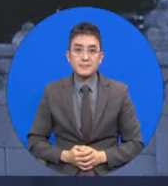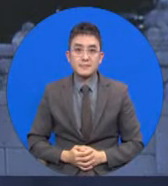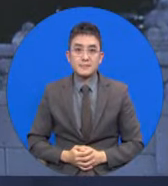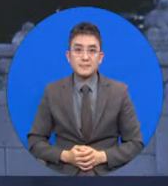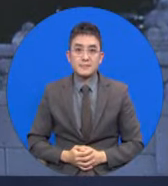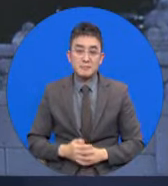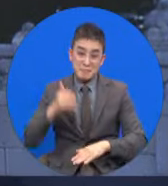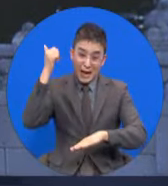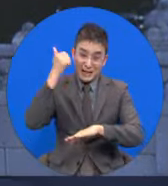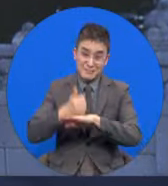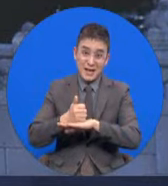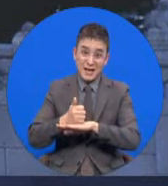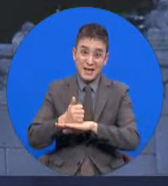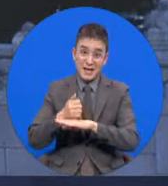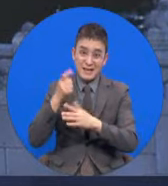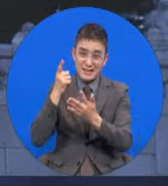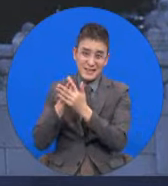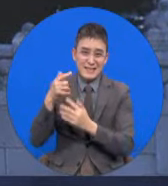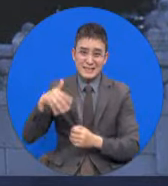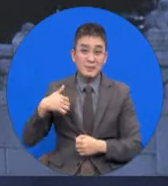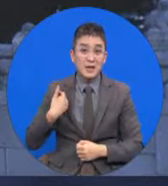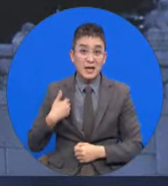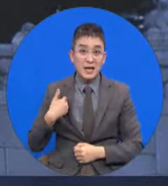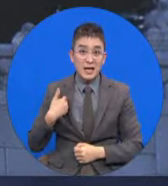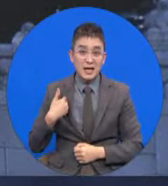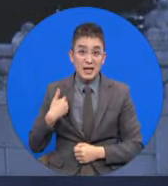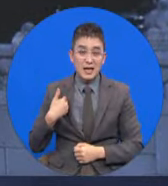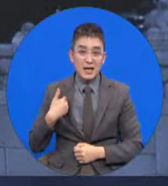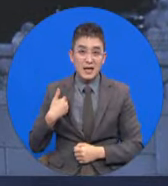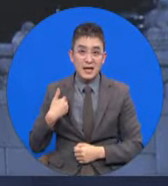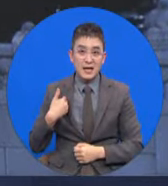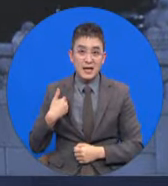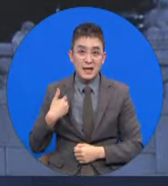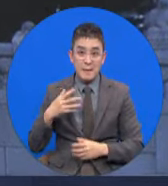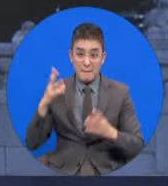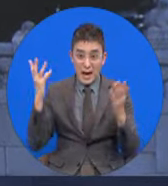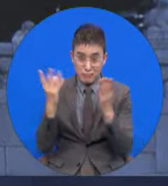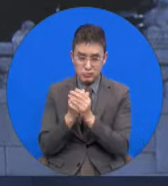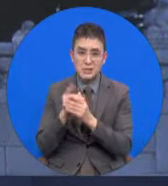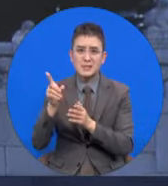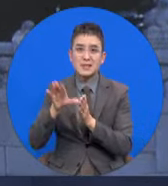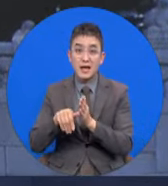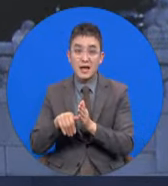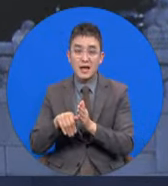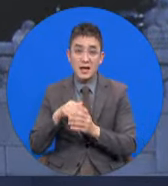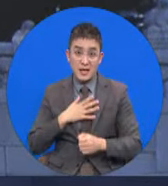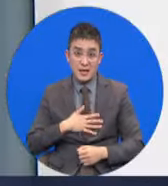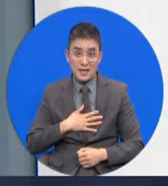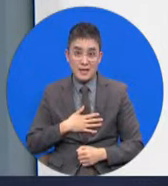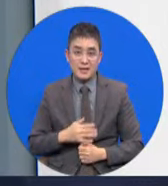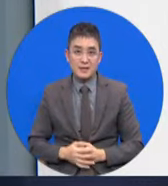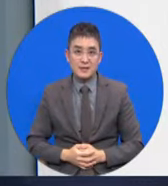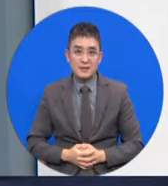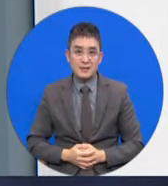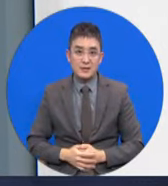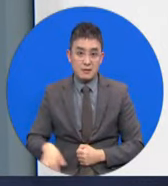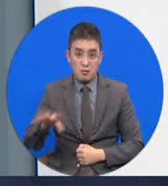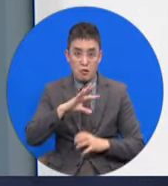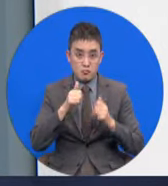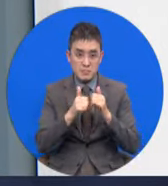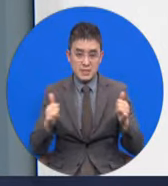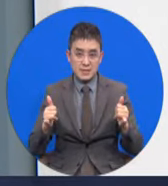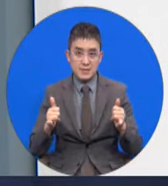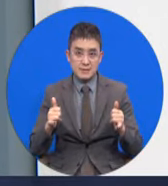아직 끝까지 모를 일이죠. 이 개표가 최종 마무리되는 그렇죠. 순간까지. 예, 사실 이제 우리가 민심이 요동친다는 표현을